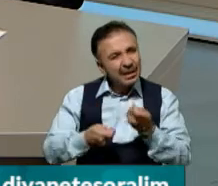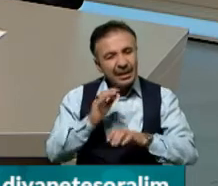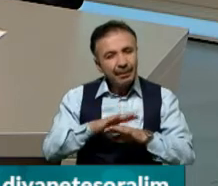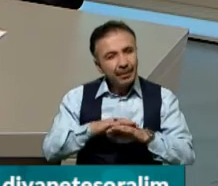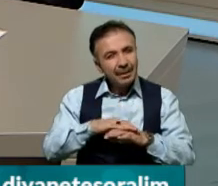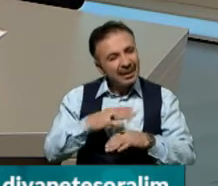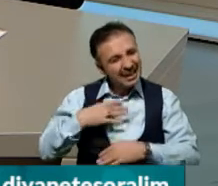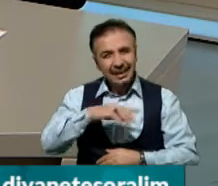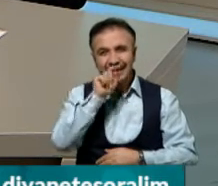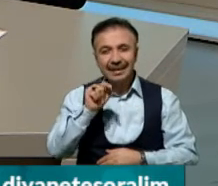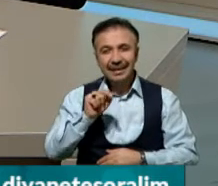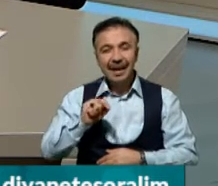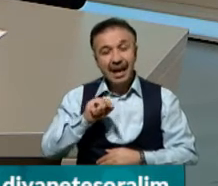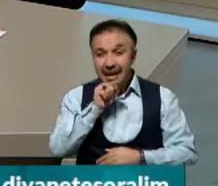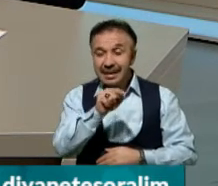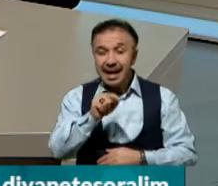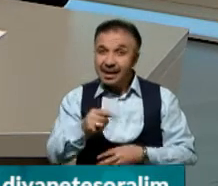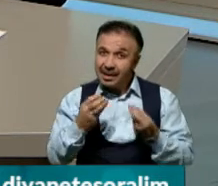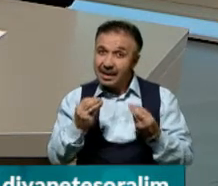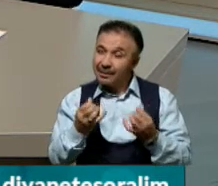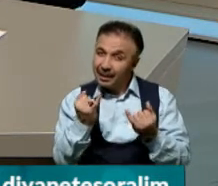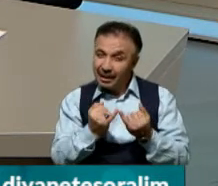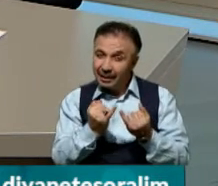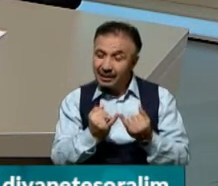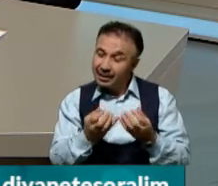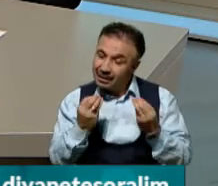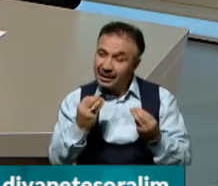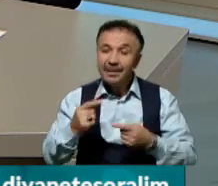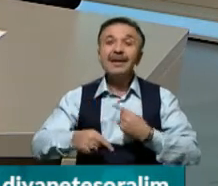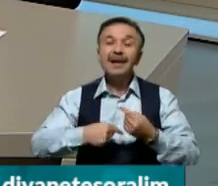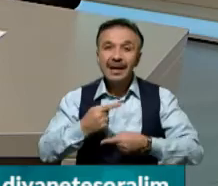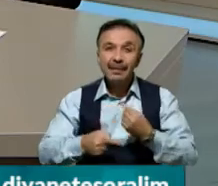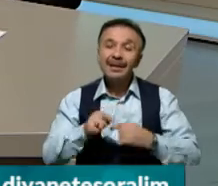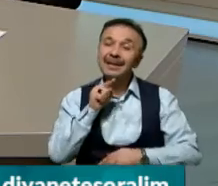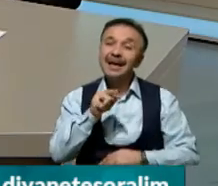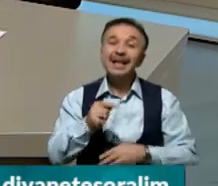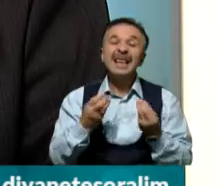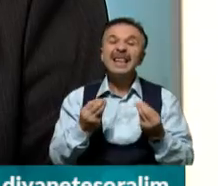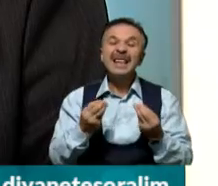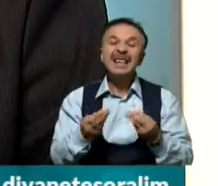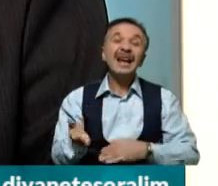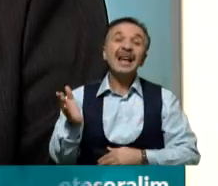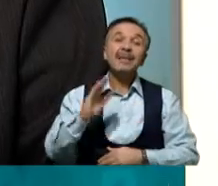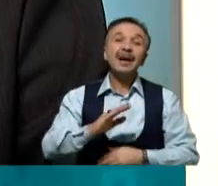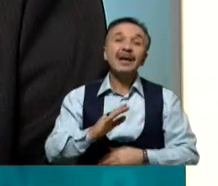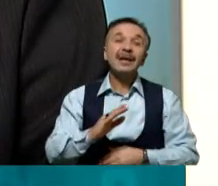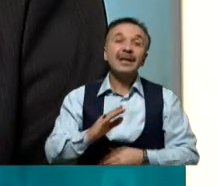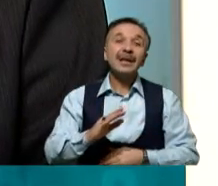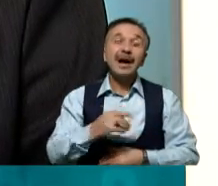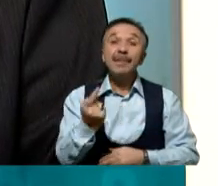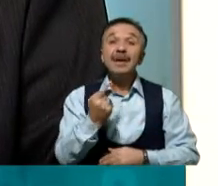sen hayırlı bir kardeşsin, hayırlı bir akrabasın. Senden iyilikten başka ne hepiniz